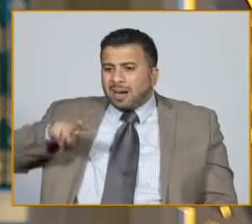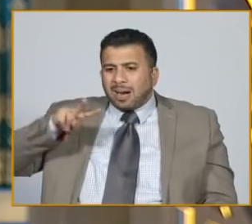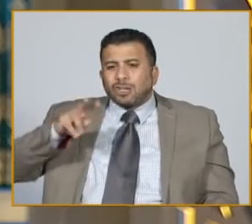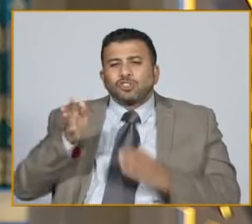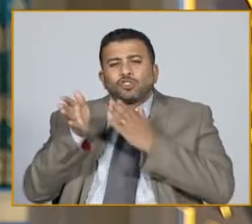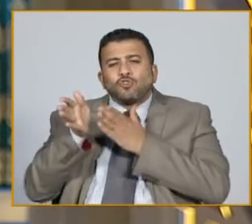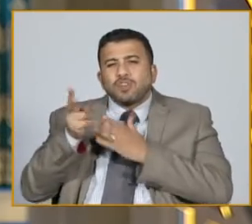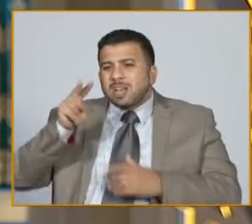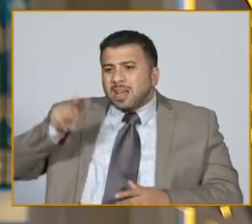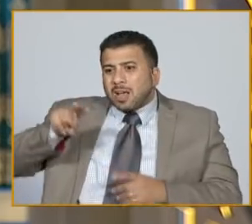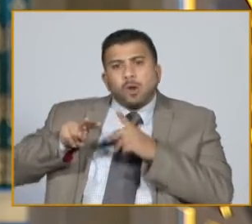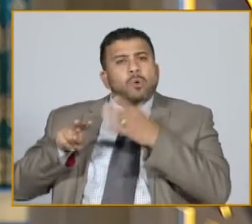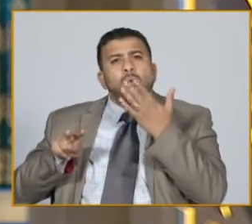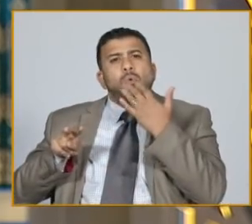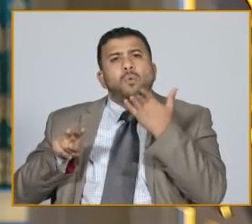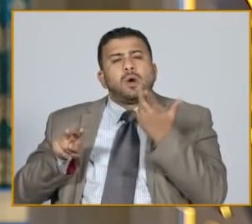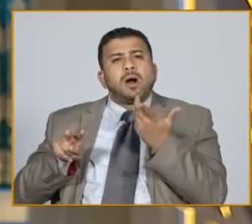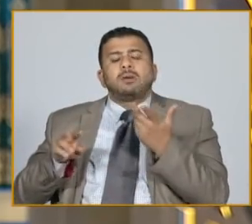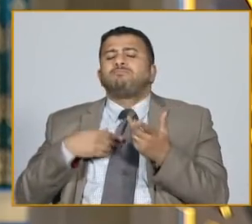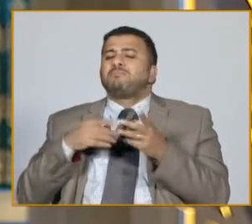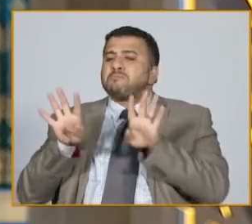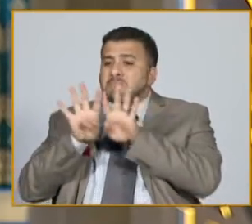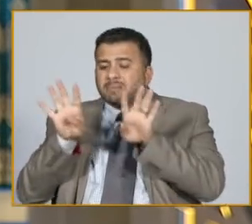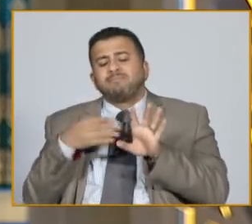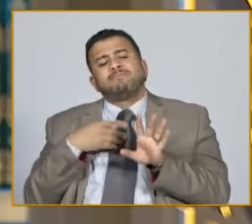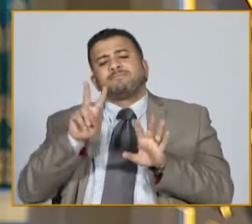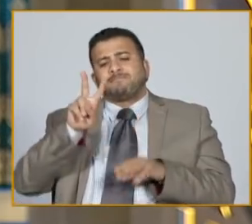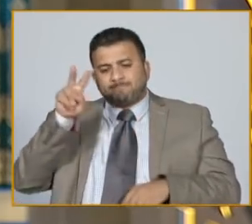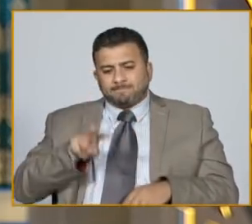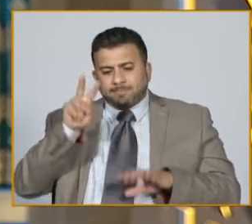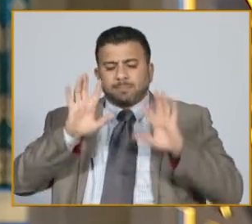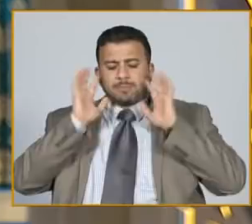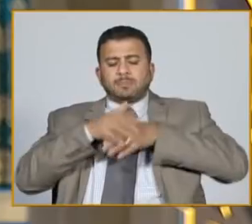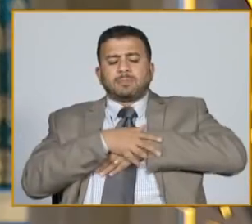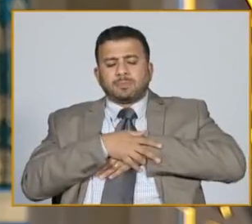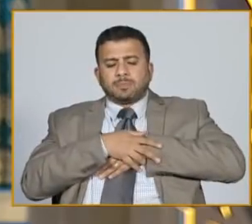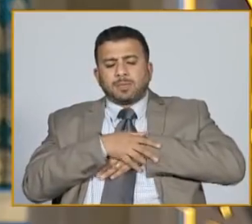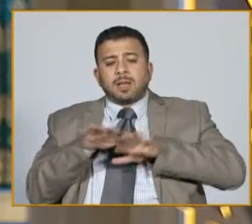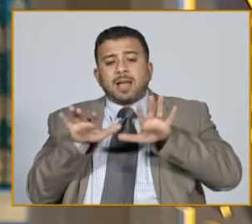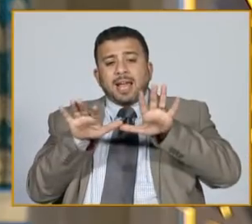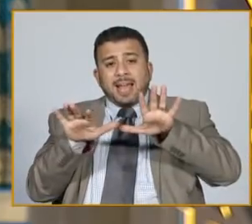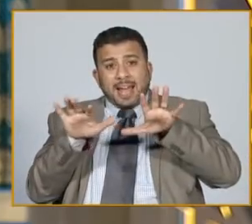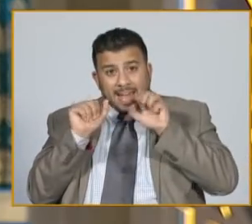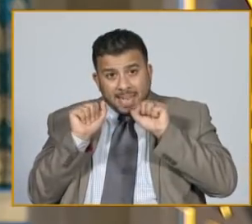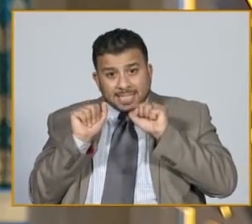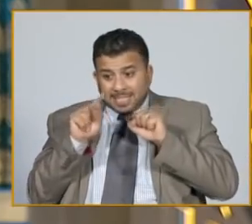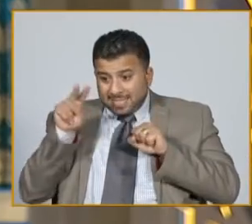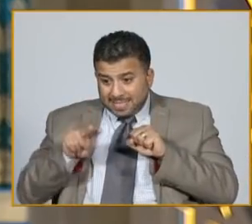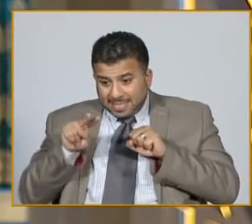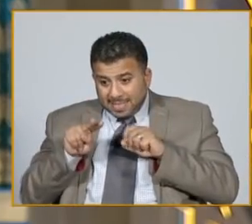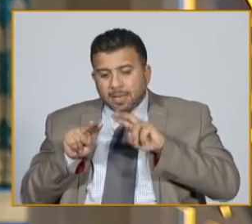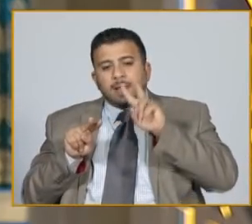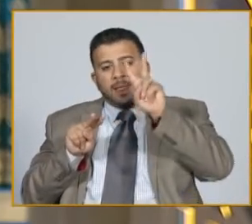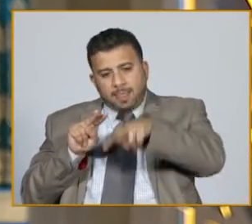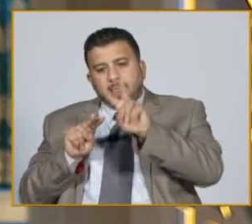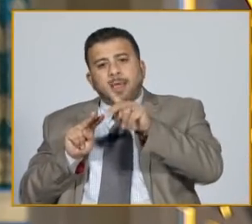الصلاة فلا صلاة إلا المكتوبة، فيصلي معهم وبعد الصلاة يقضي السنة القبلية اللي فاتته